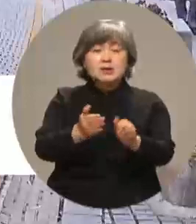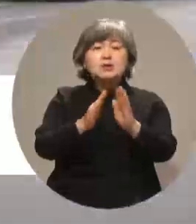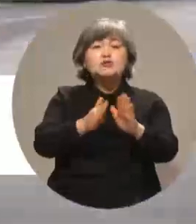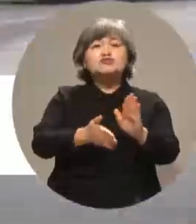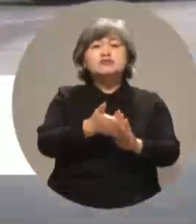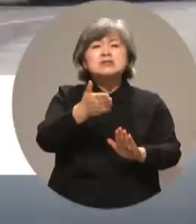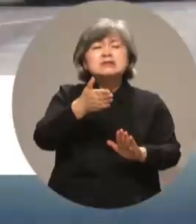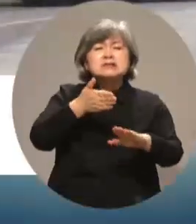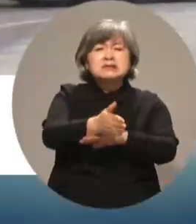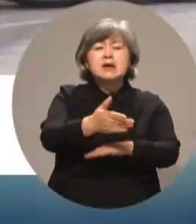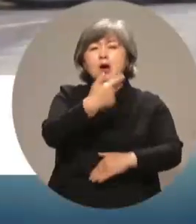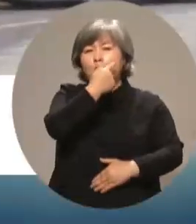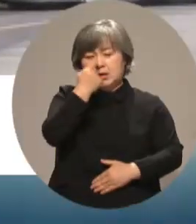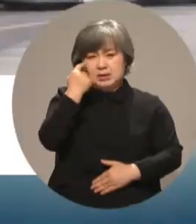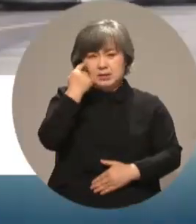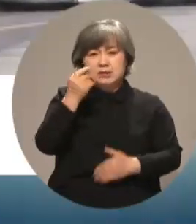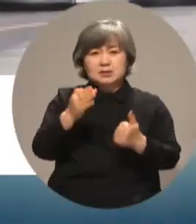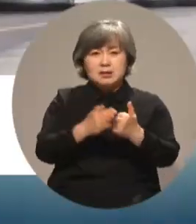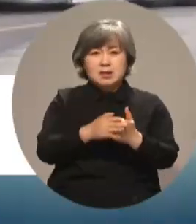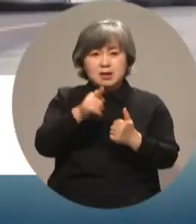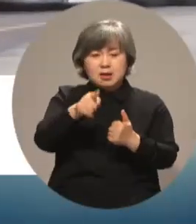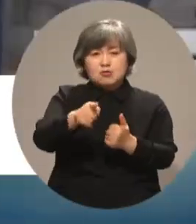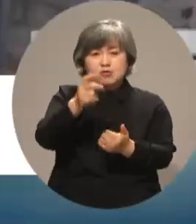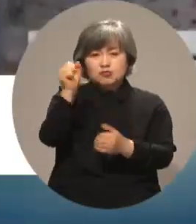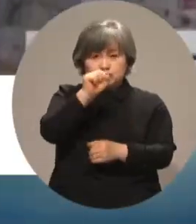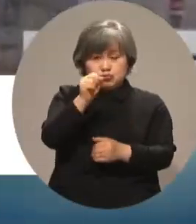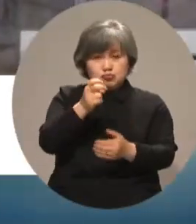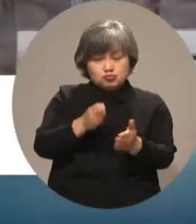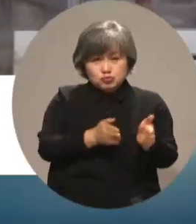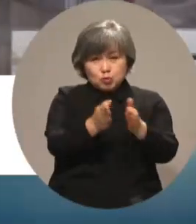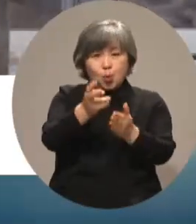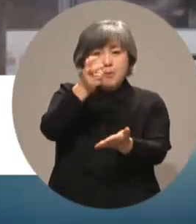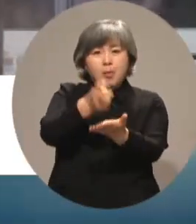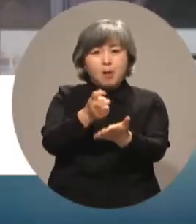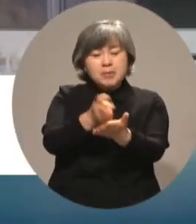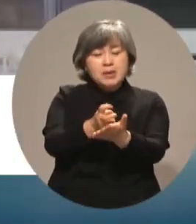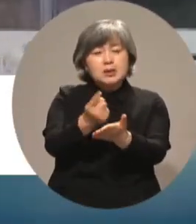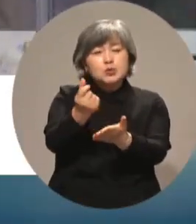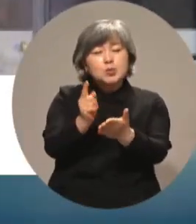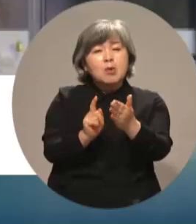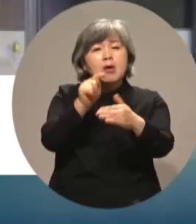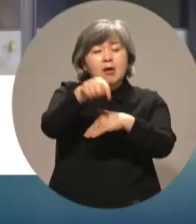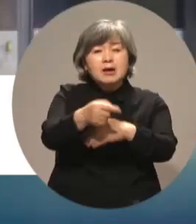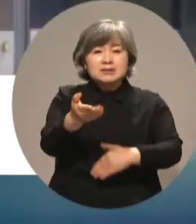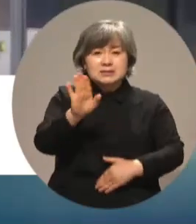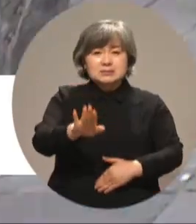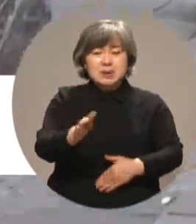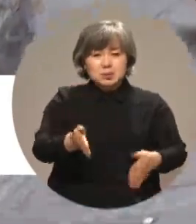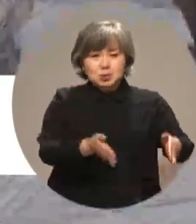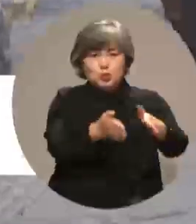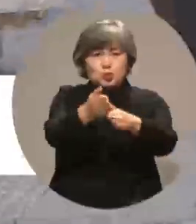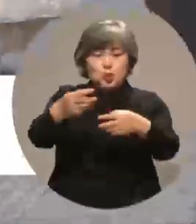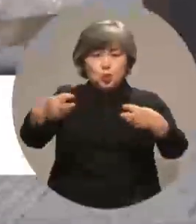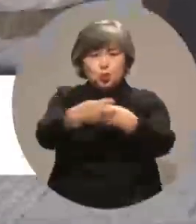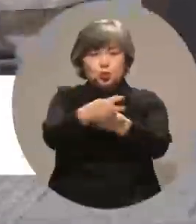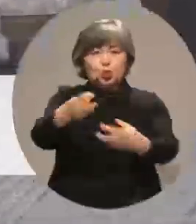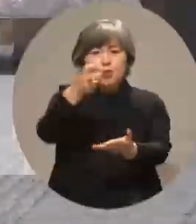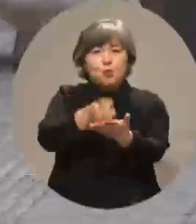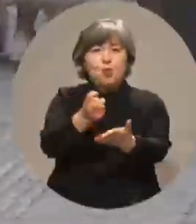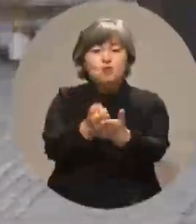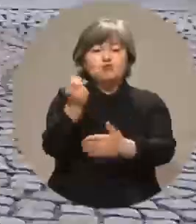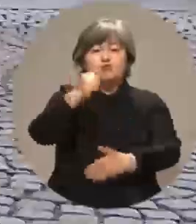뒤늦게 확인한 겁니다 그 외에도 운송 법이 개정돼 걸림돌 하나는 넘었지만 여전히 도로교통법 위반의 소지가